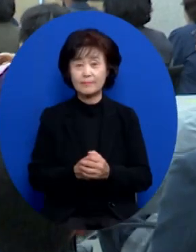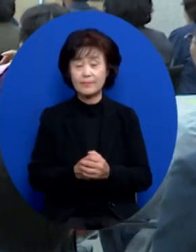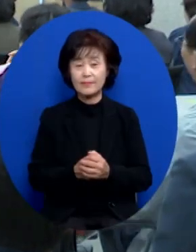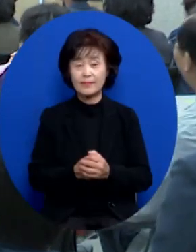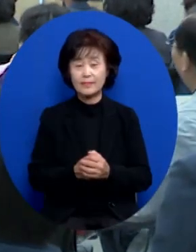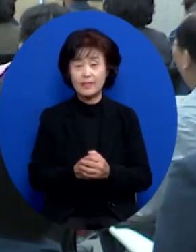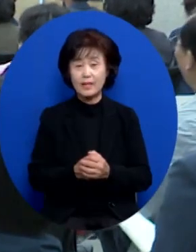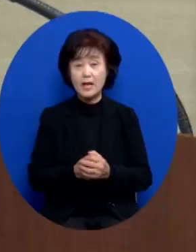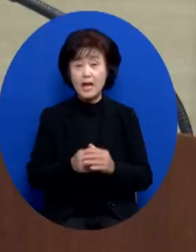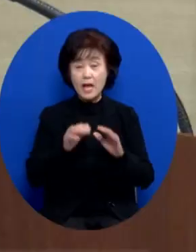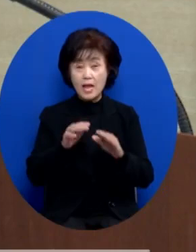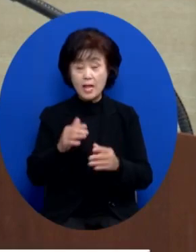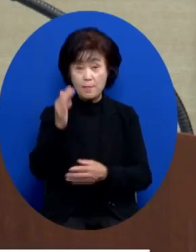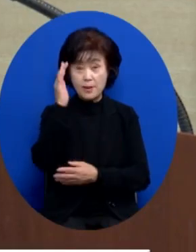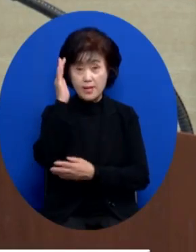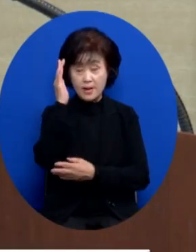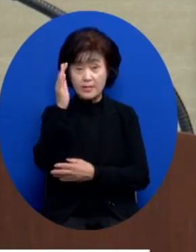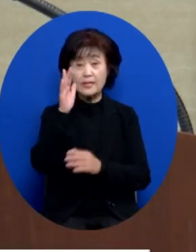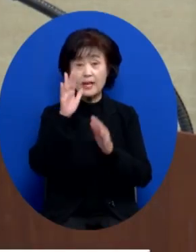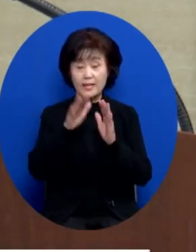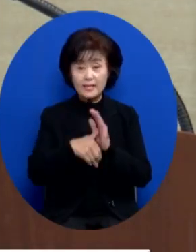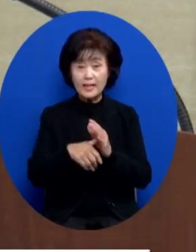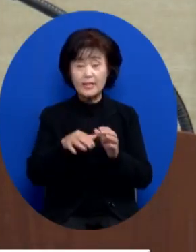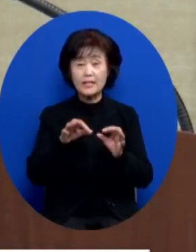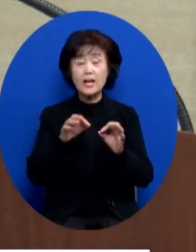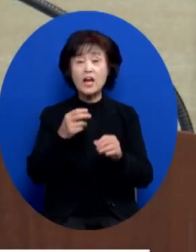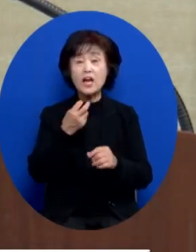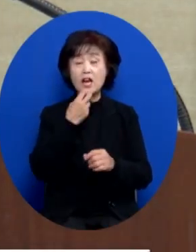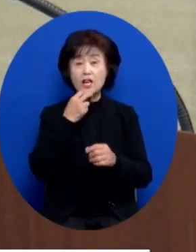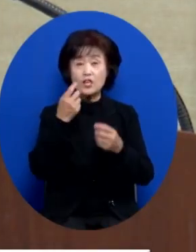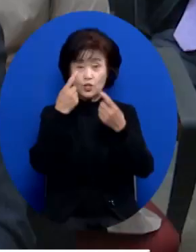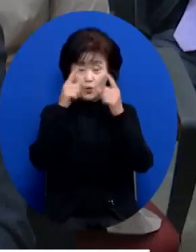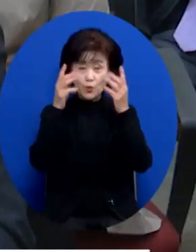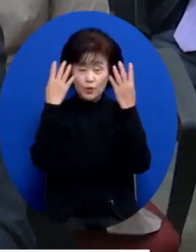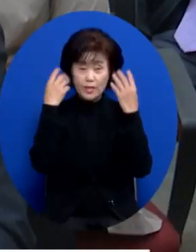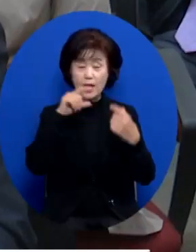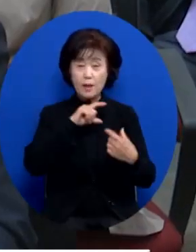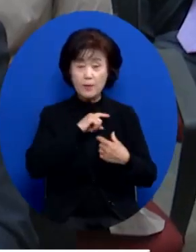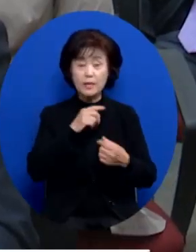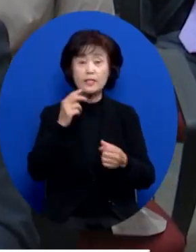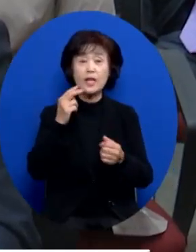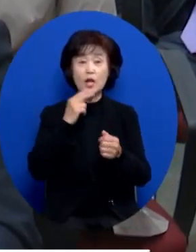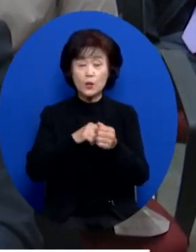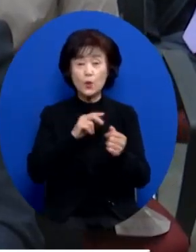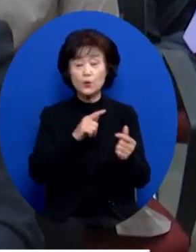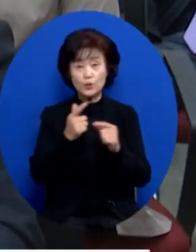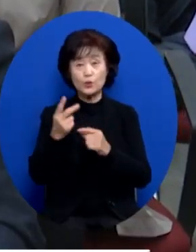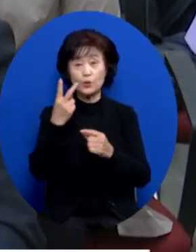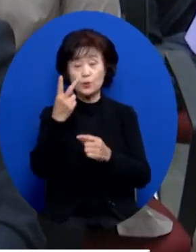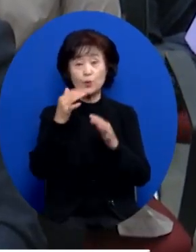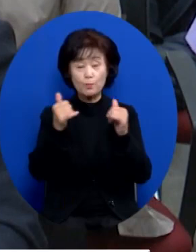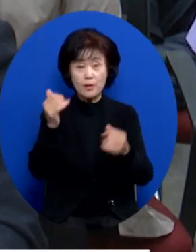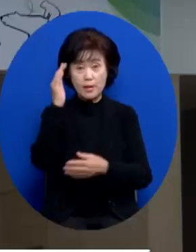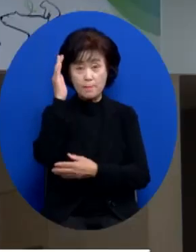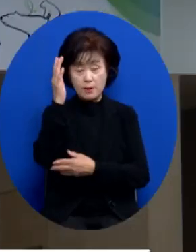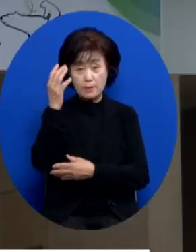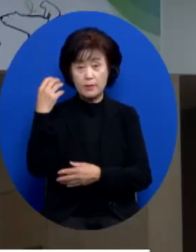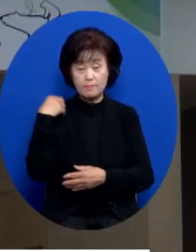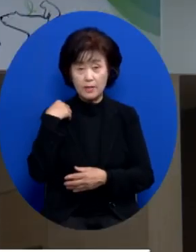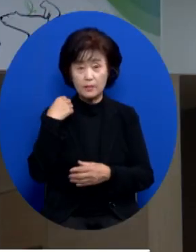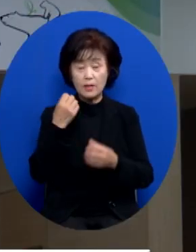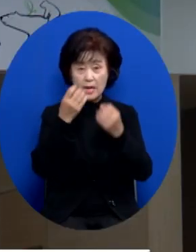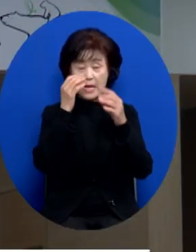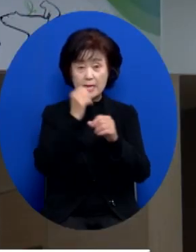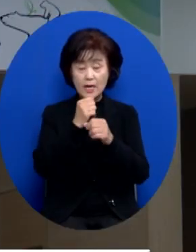첫 해를 맞는 이번 포럼에는 김정욱 서울대 환경대학원 명예교수 외 두 명의 교수가 발제자로 나서 창조질서의